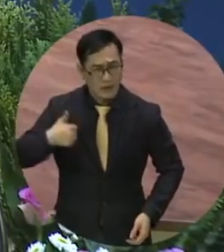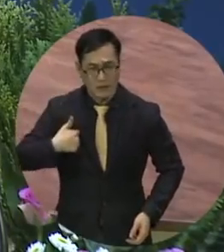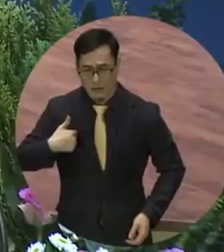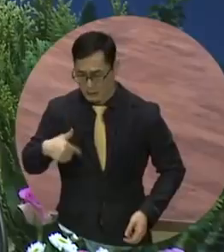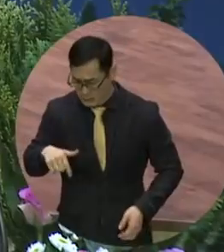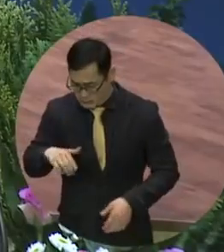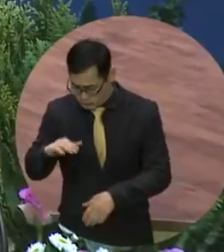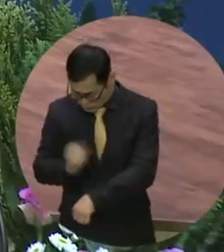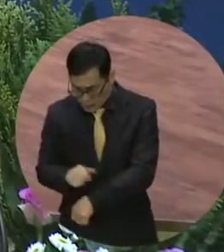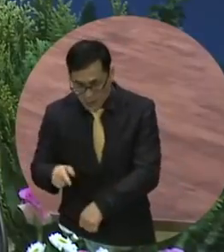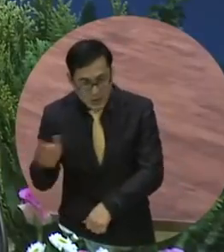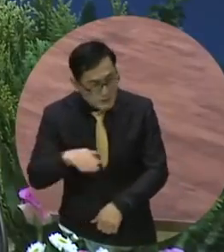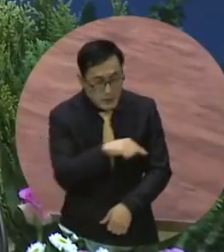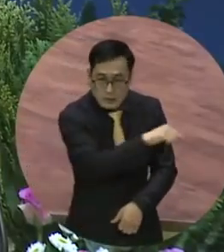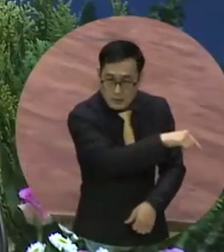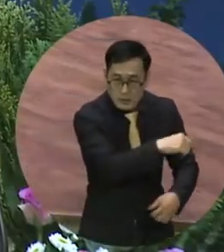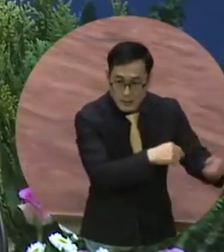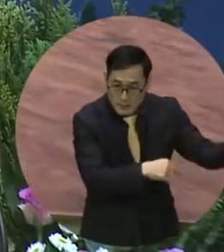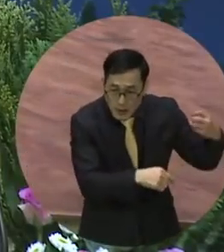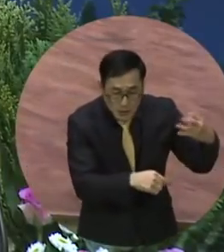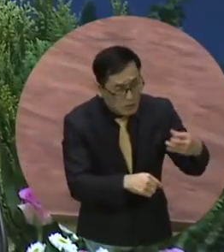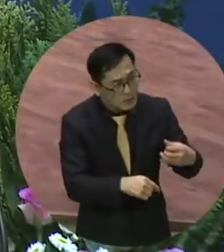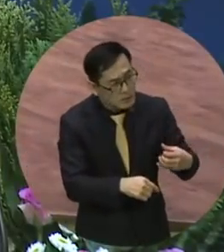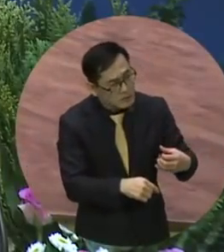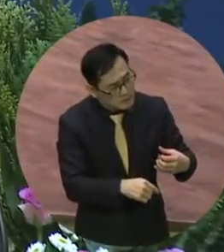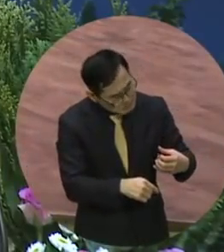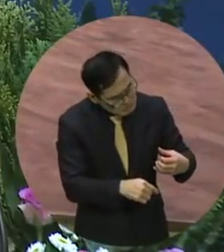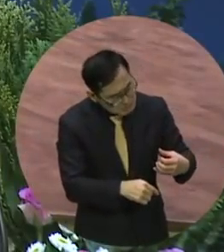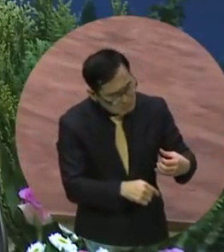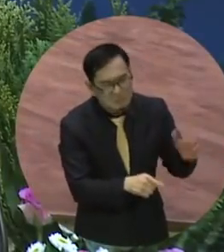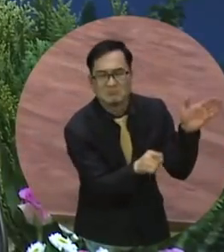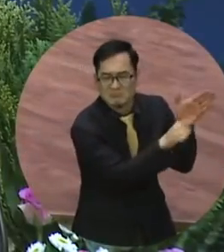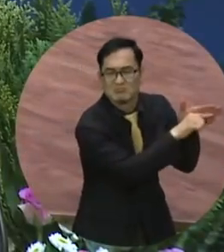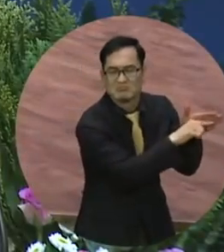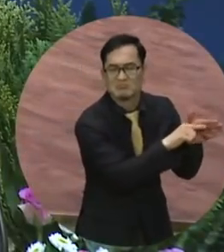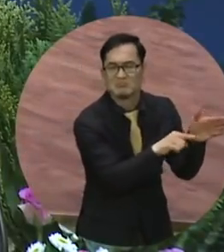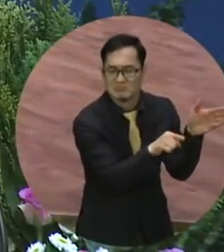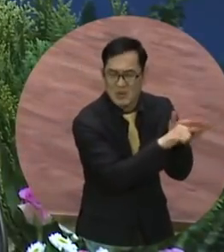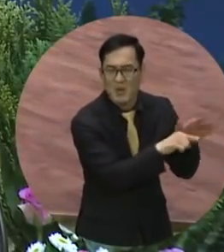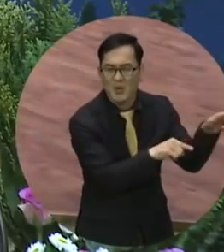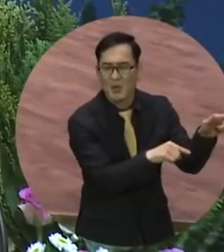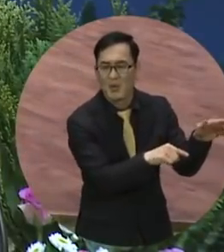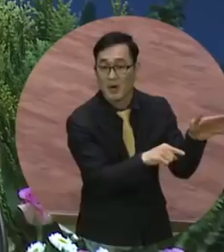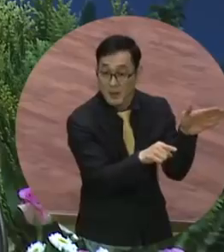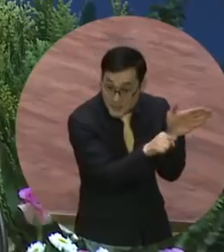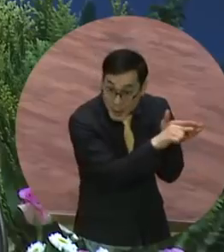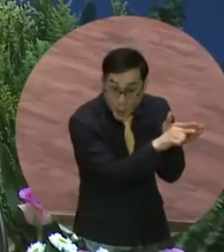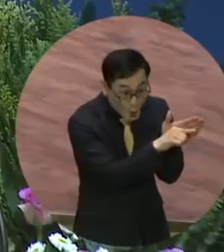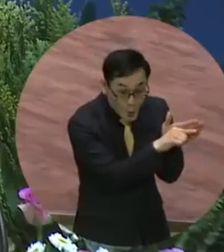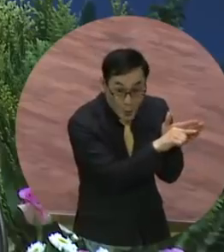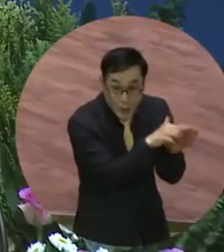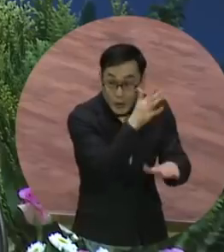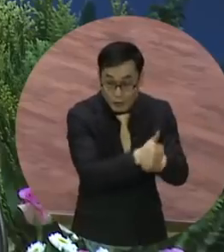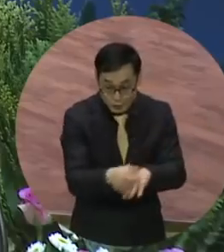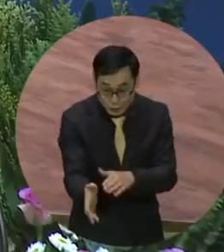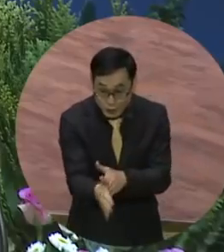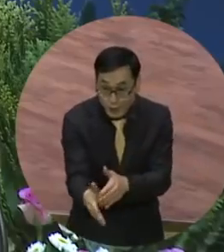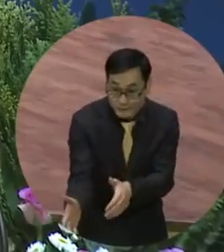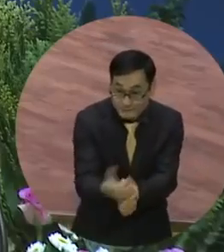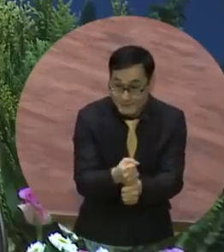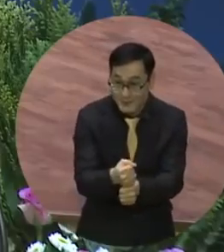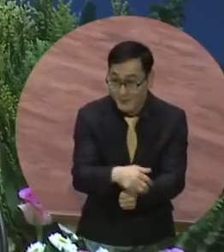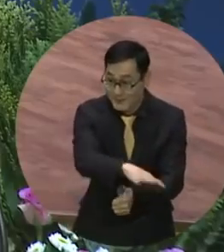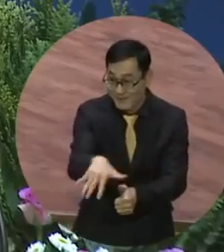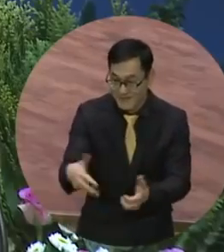수용해서 이해하기 힘든 거예요. 그래서 성경이 뭐라고 말합니까? 이해하고 구원받습니까? 믿음이 구원받아요. 이 말을 이해 안